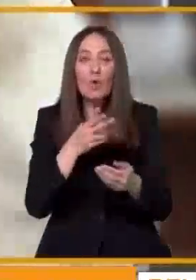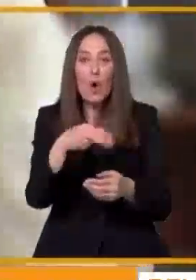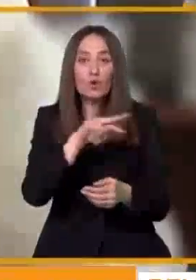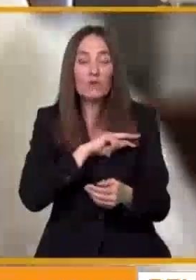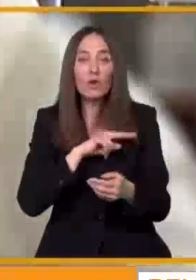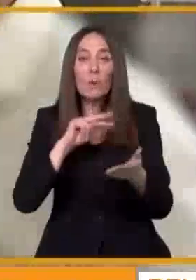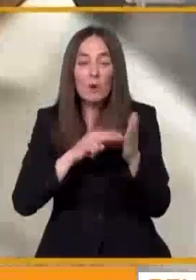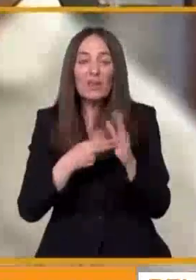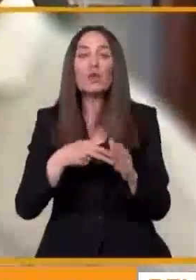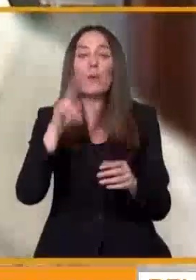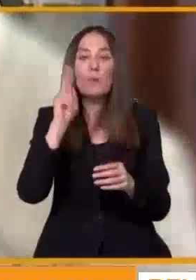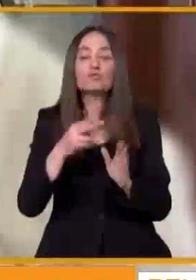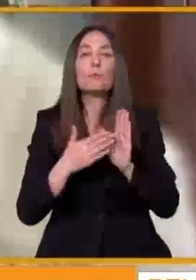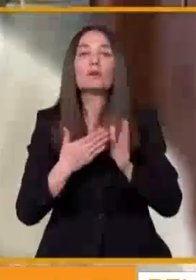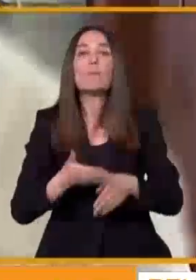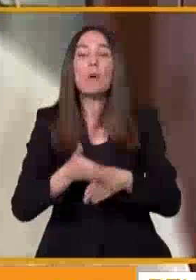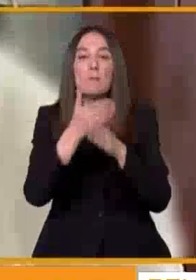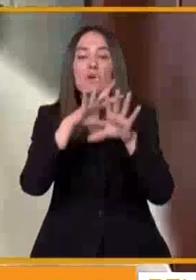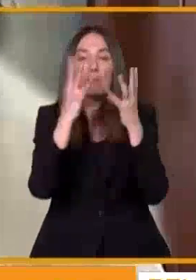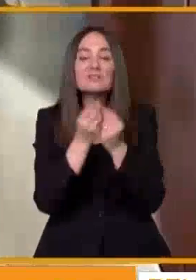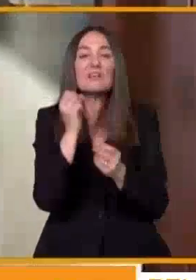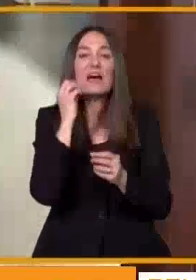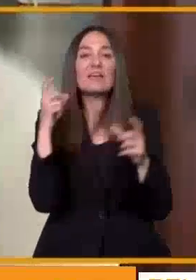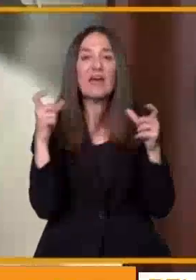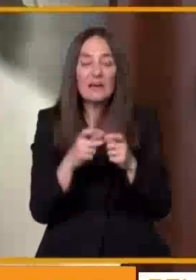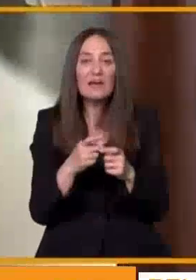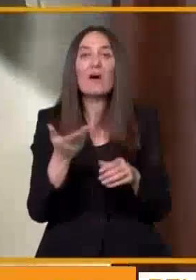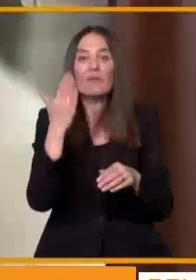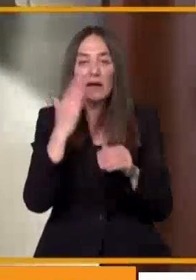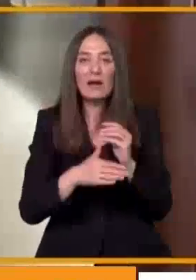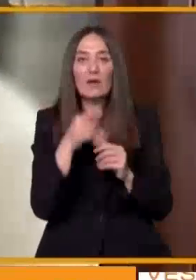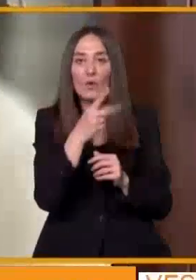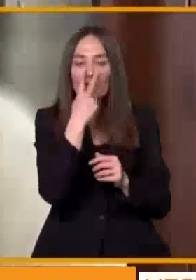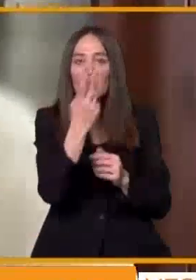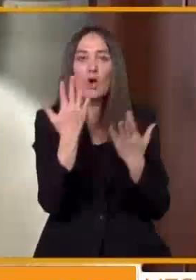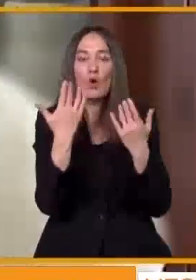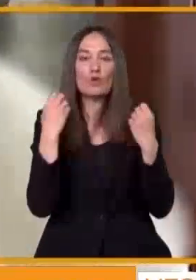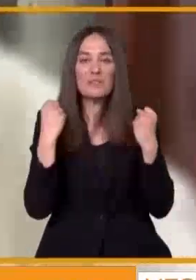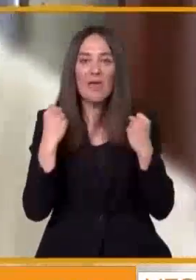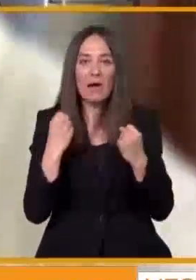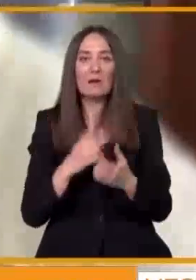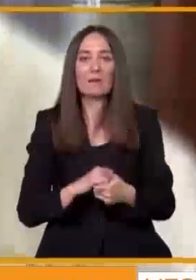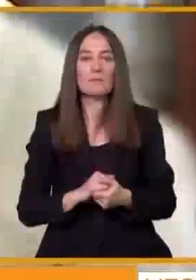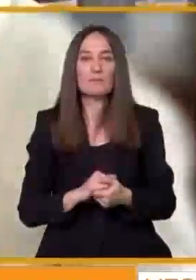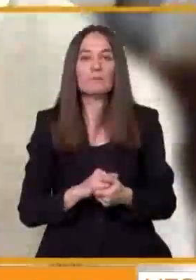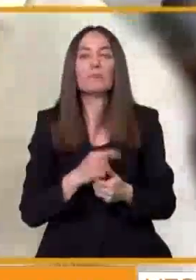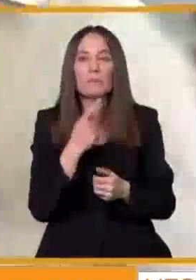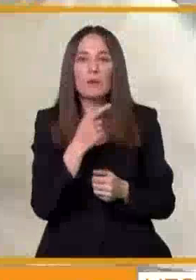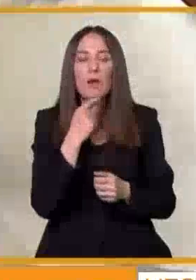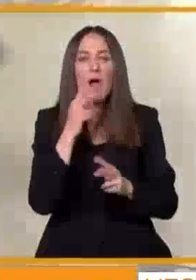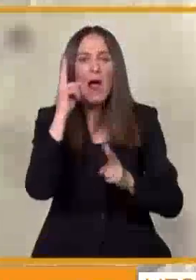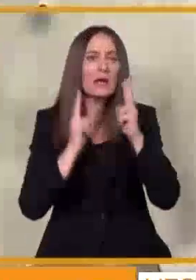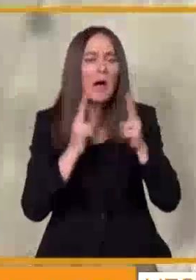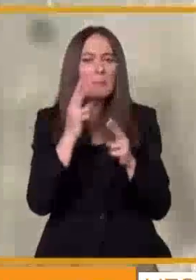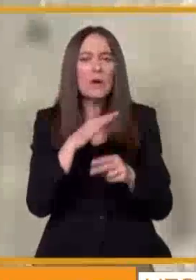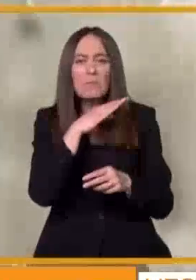politiku možemo da pomognemo svima kada je kriza. Jer na kraju krajeva tu i vidite koliko ste jaki. Dobro, lavinu komentara je